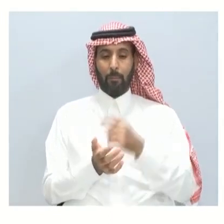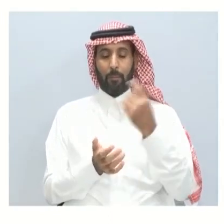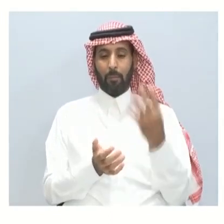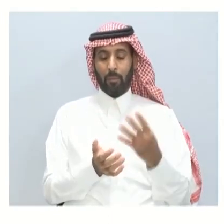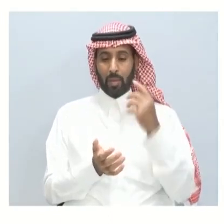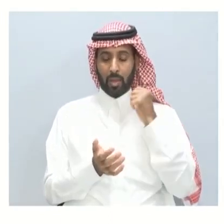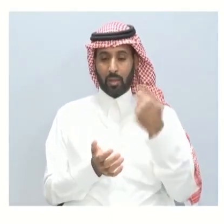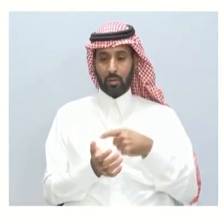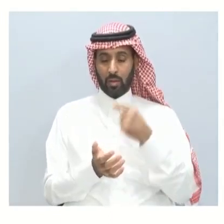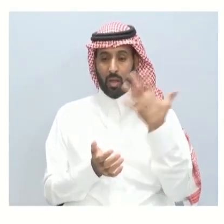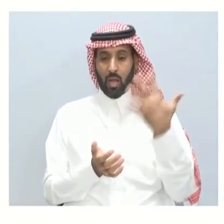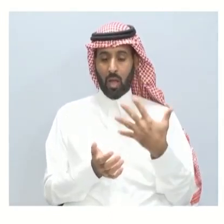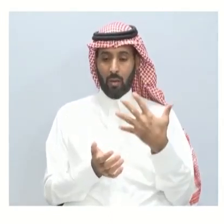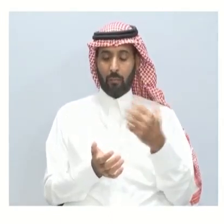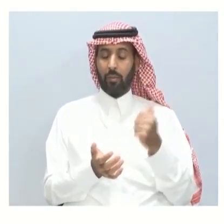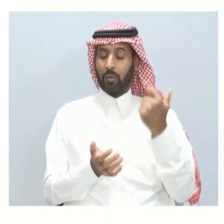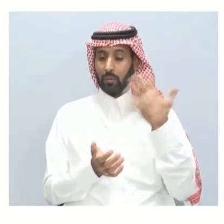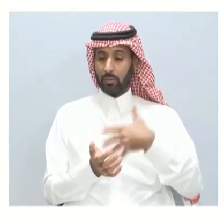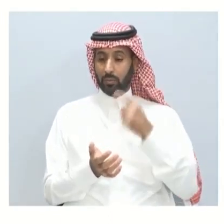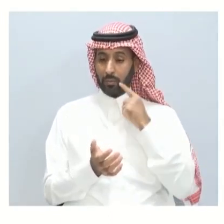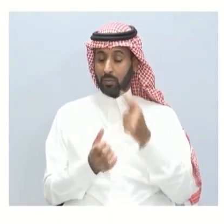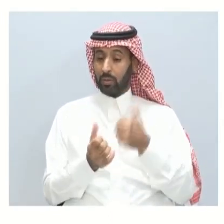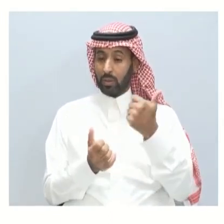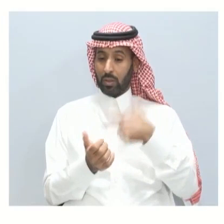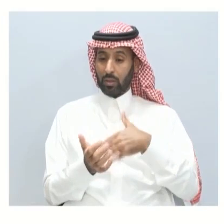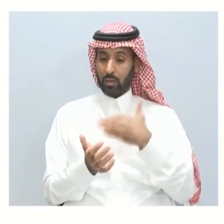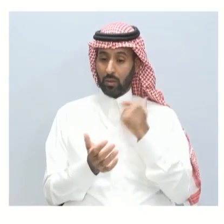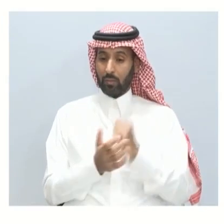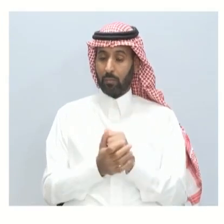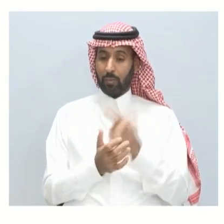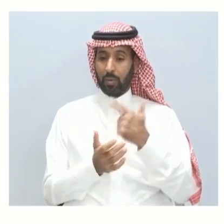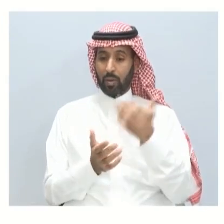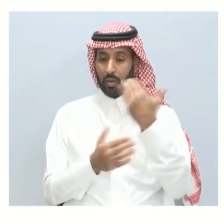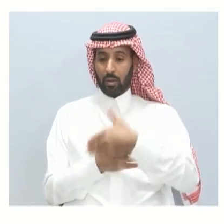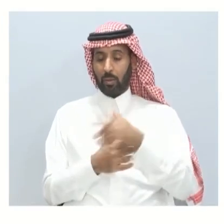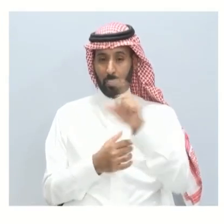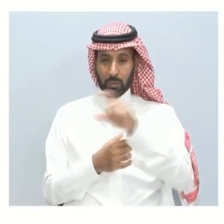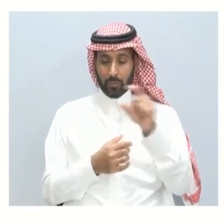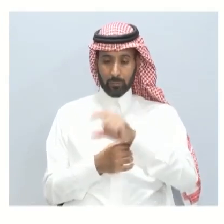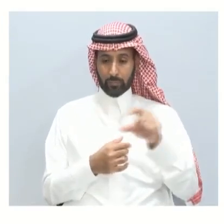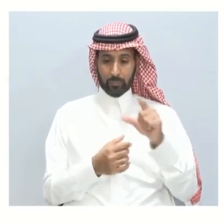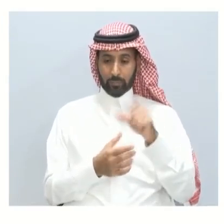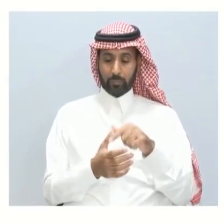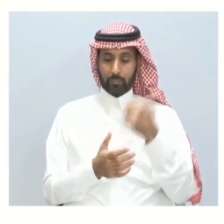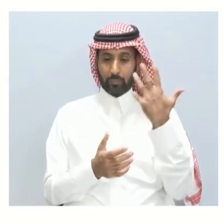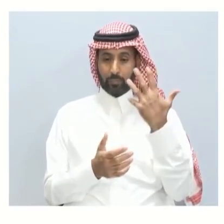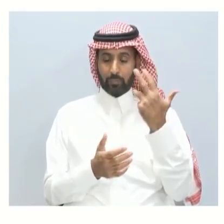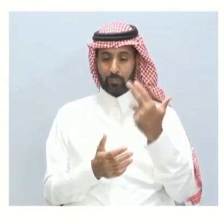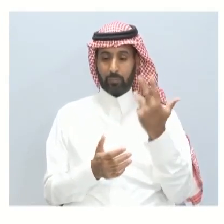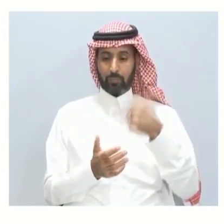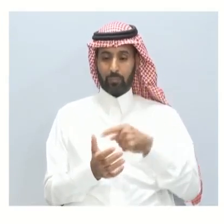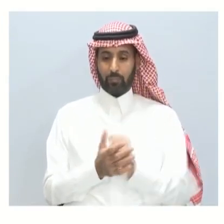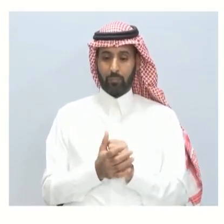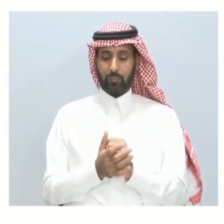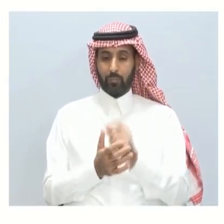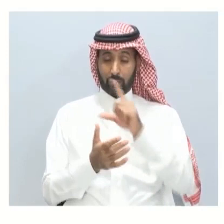14 الخامسه خمسه عشر سادسه السادسه عشر السابع السابعه عشر وهنا ممكن ان نقول الثامنه عشر